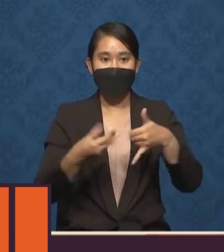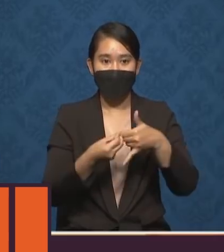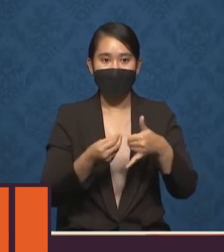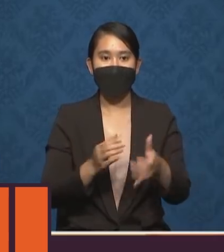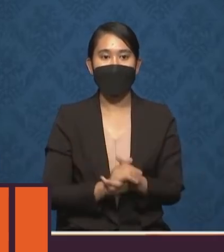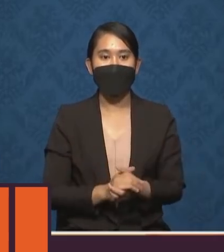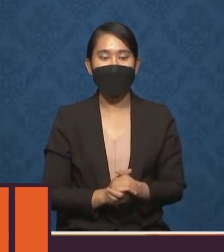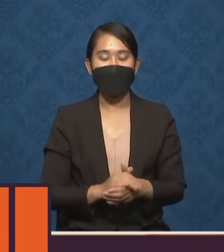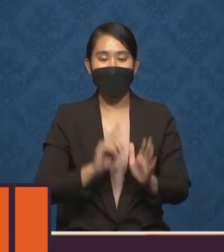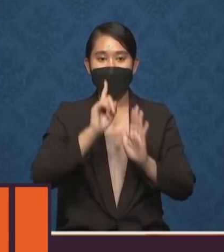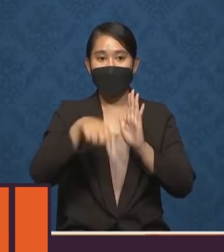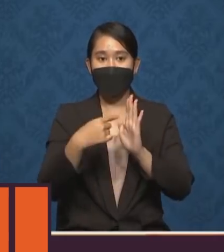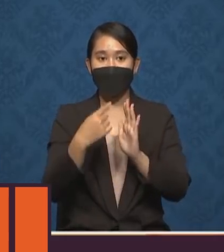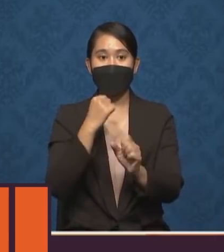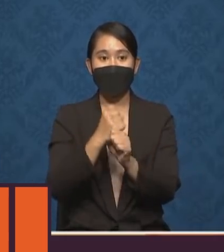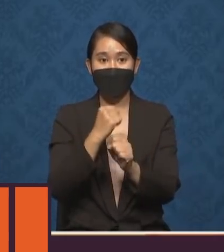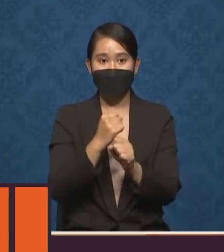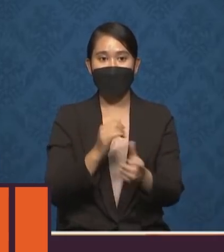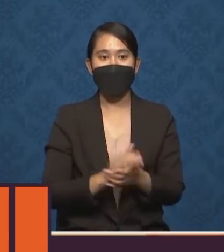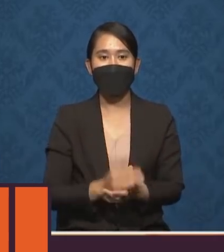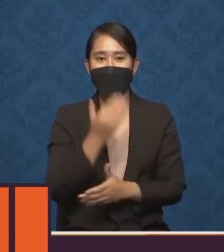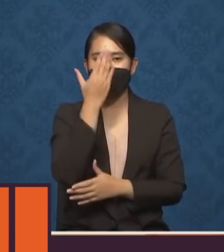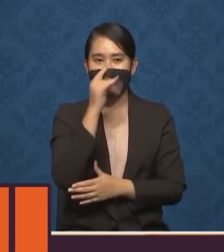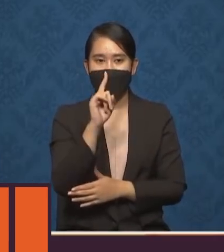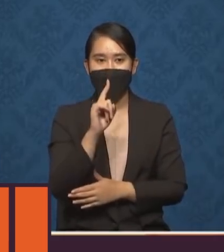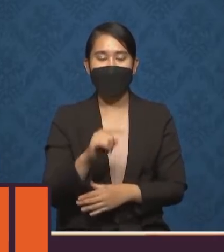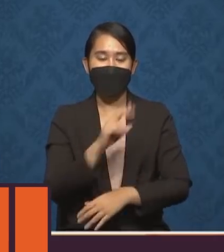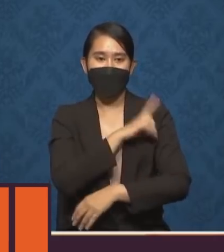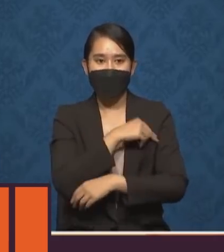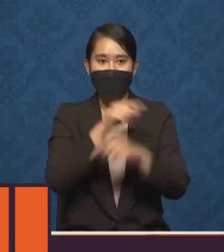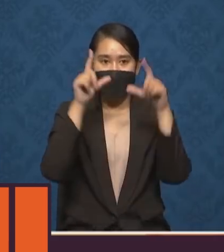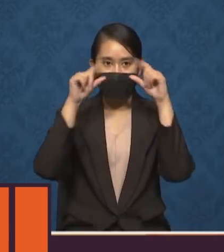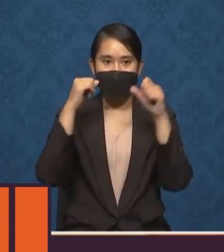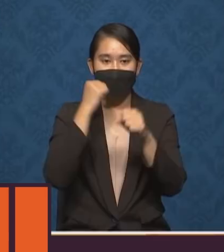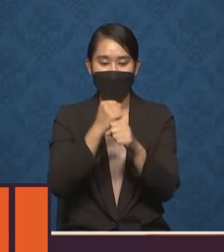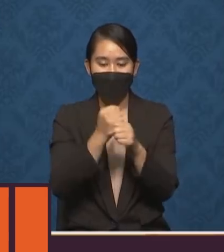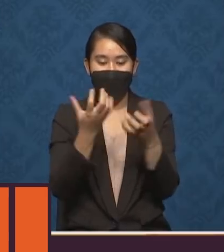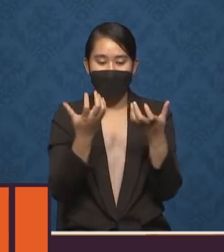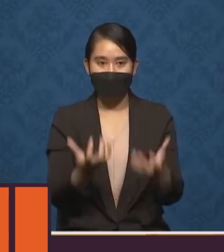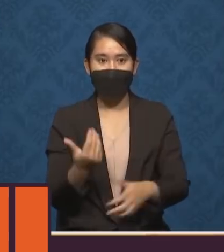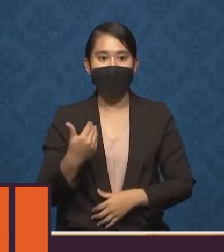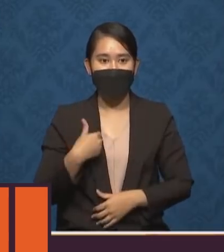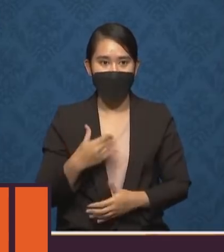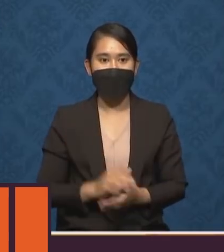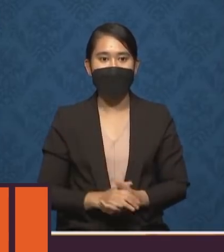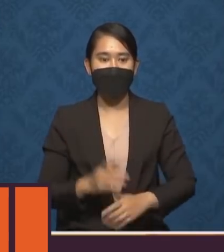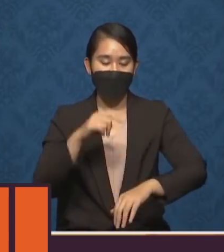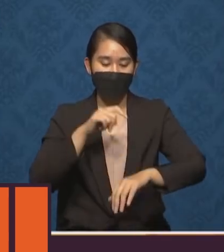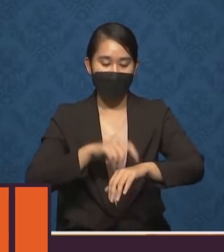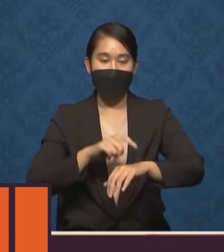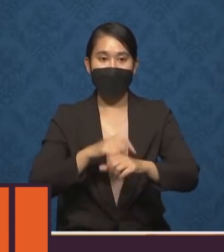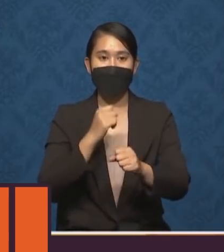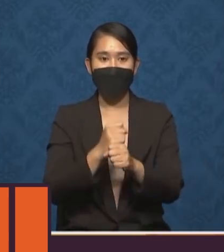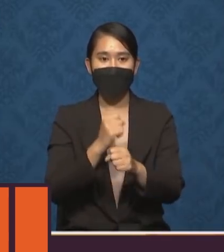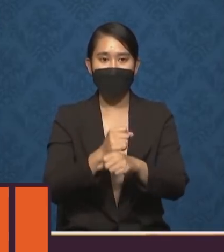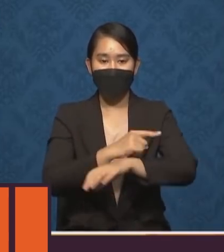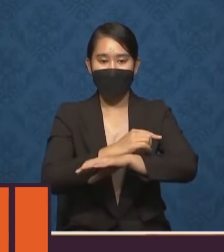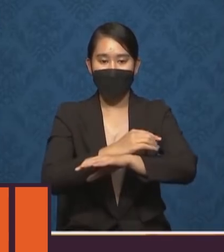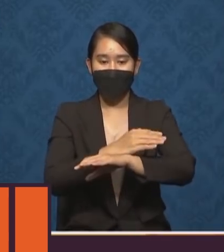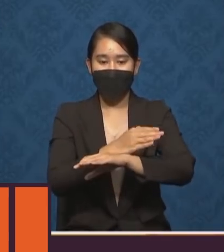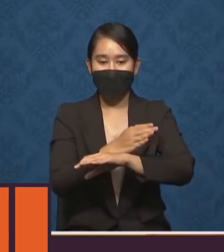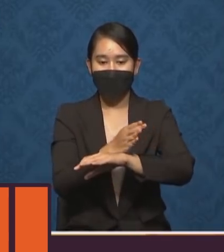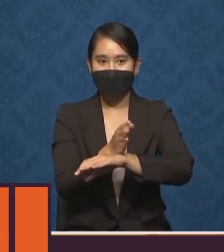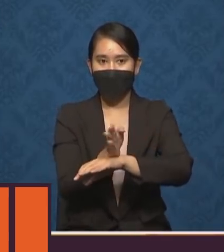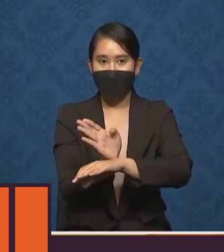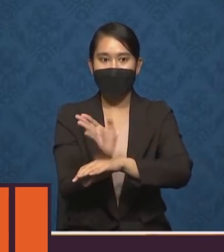และได้ชั่วโมงการทำงานครับเพราะพวกเขามีความกดดันมีช่วงเวลาในการทำงานที่เกินขอบเขตไปมาก